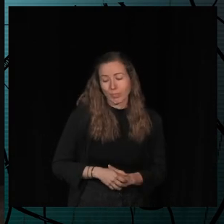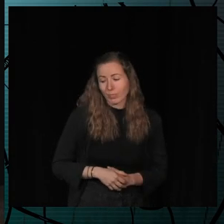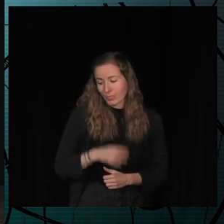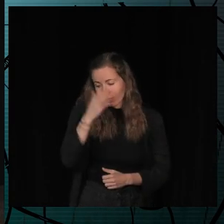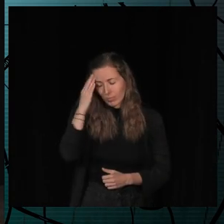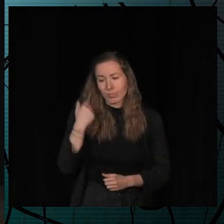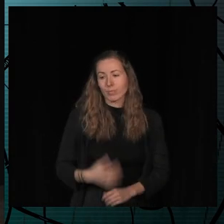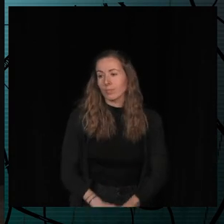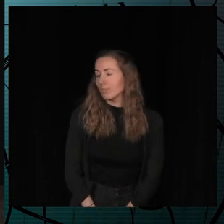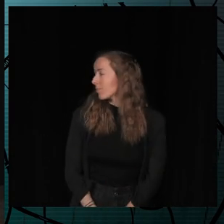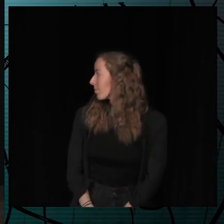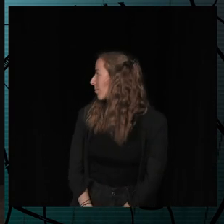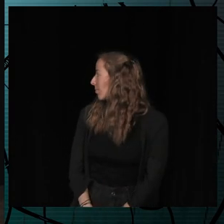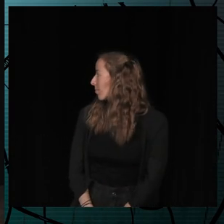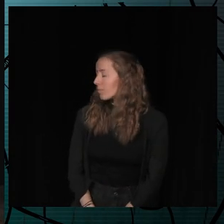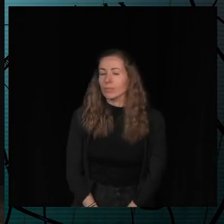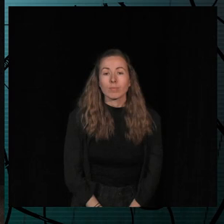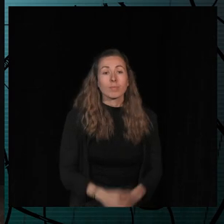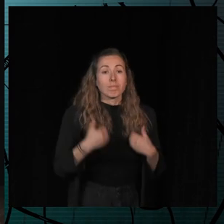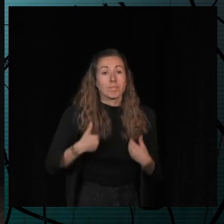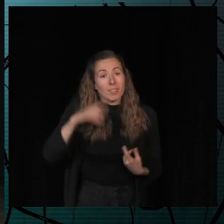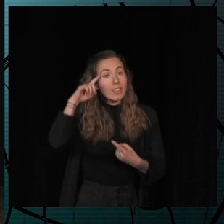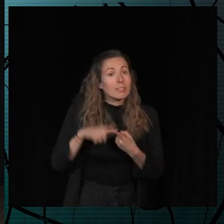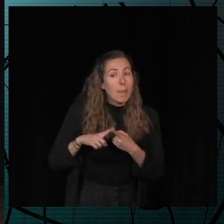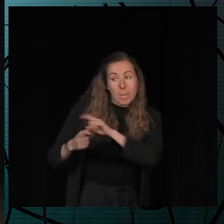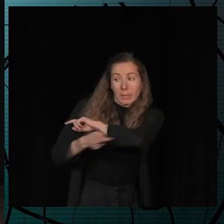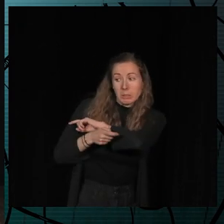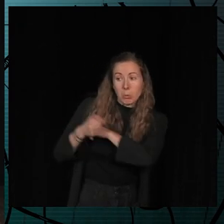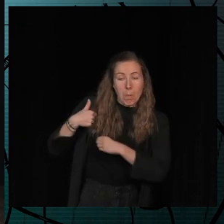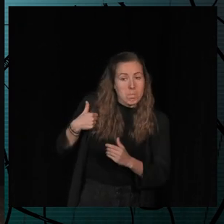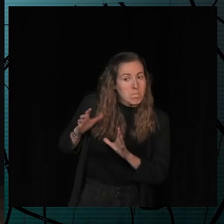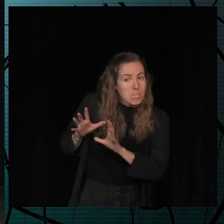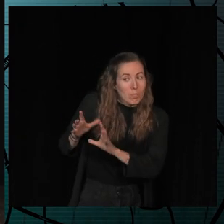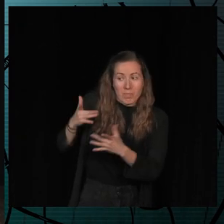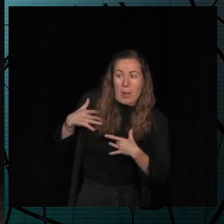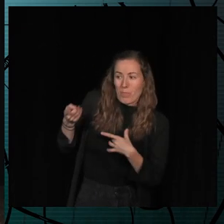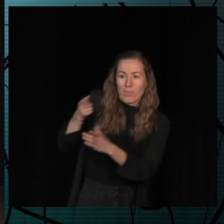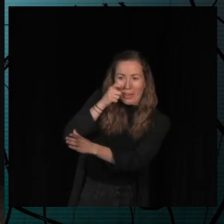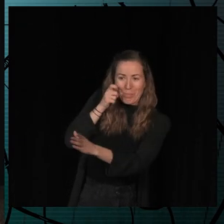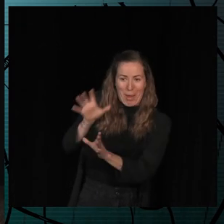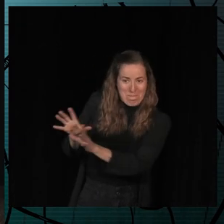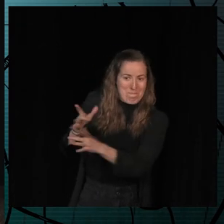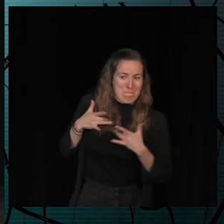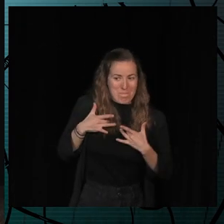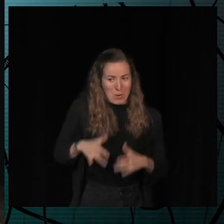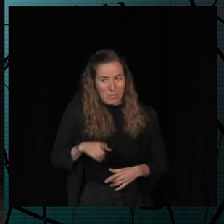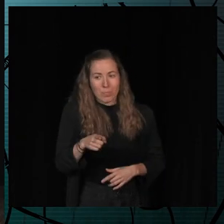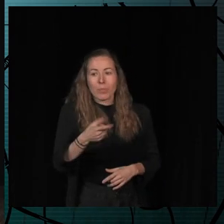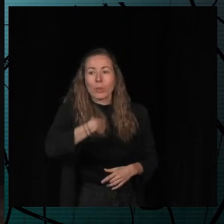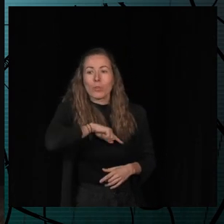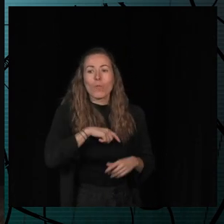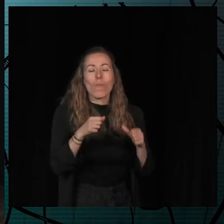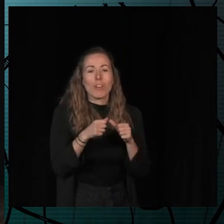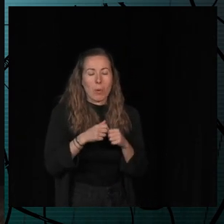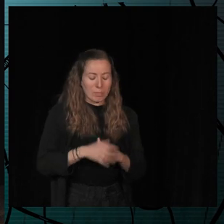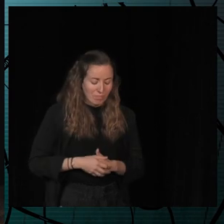l'adiction moi j'ai pas vos vos expériences vos expertises nous on a on a pris l'outil de base le questionnaire